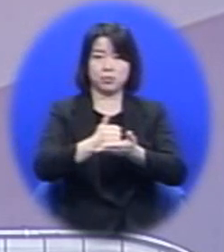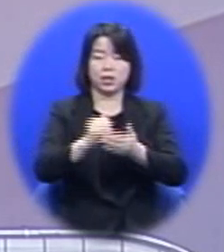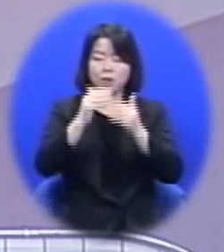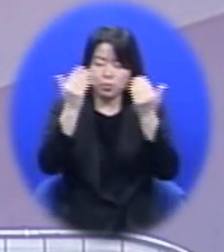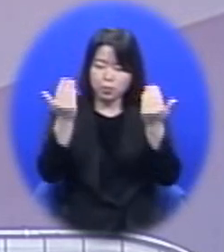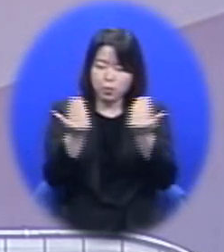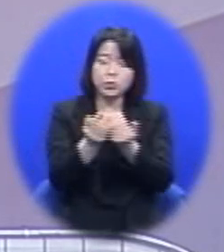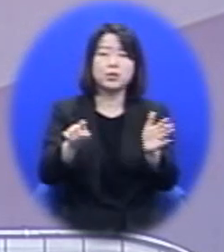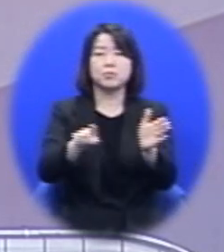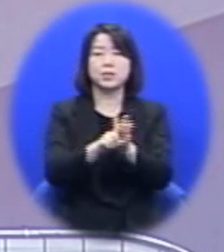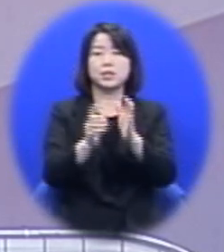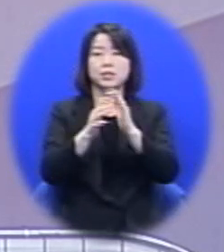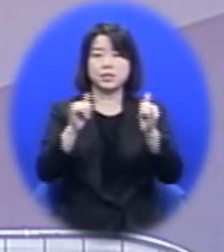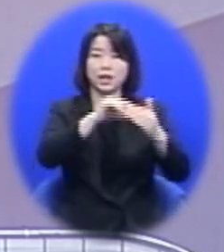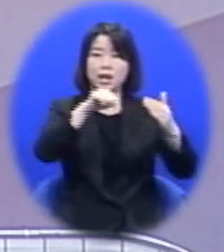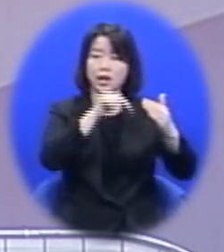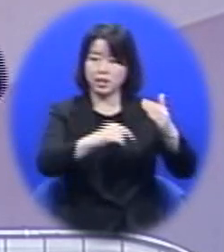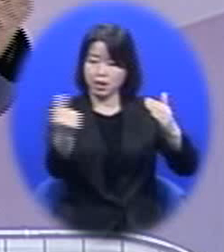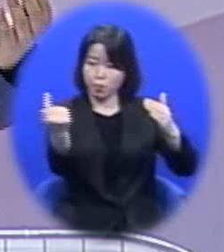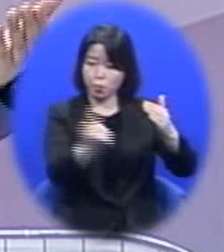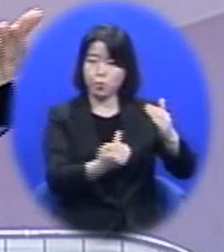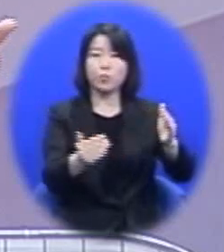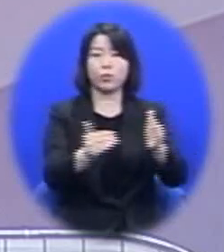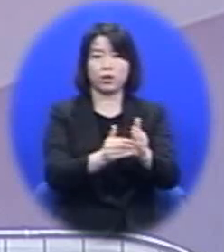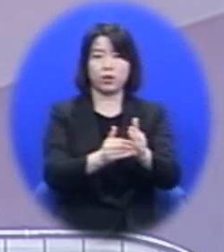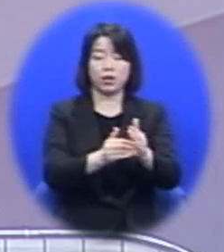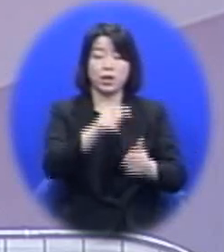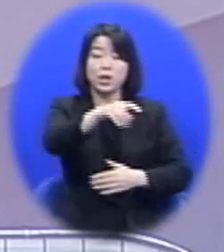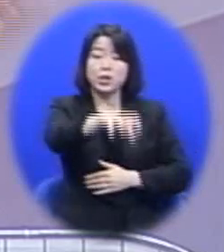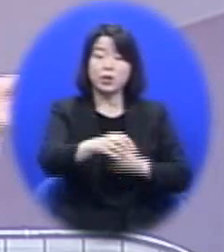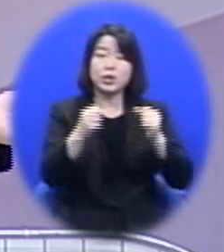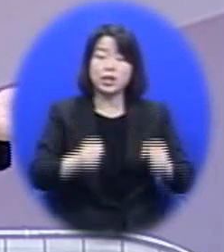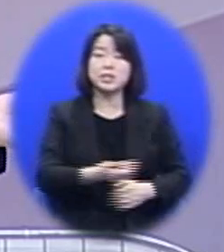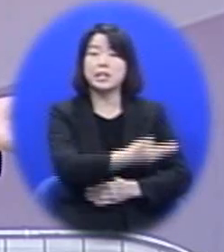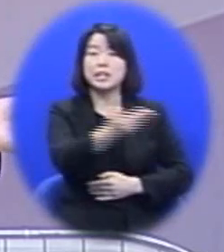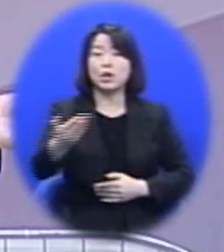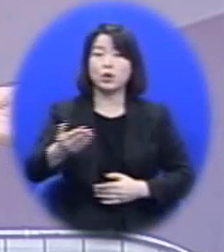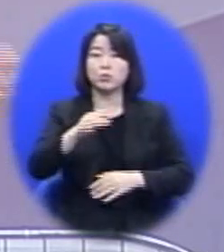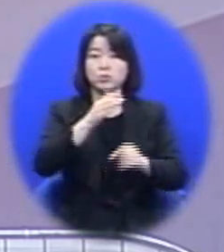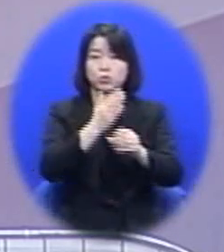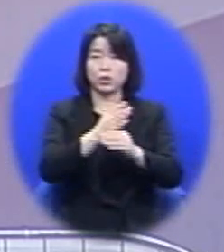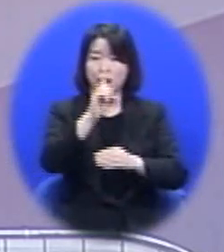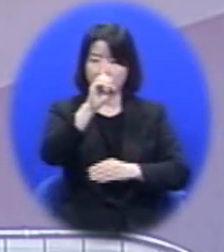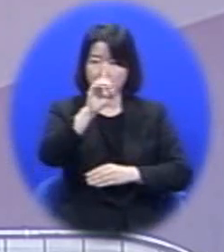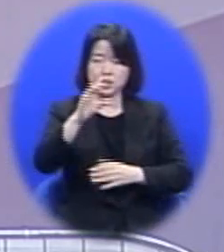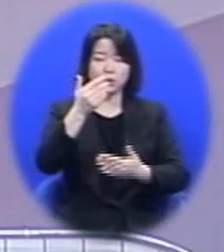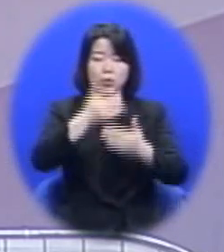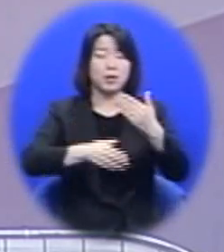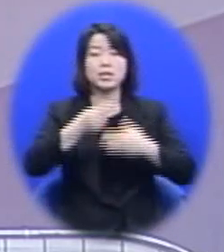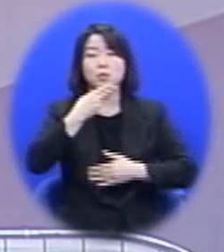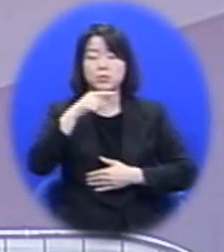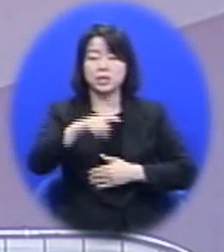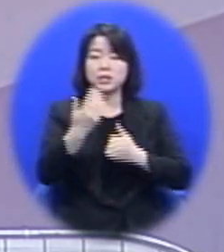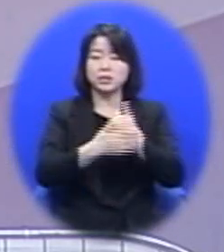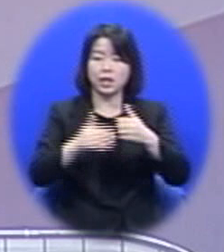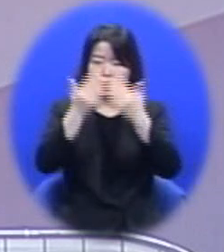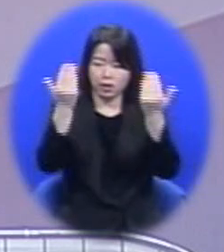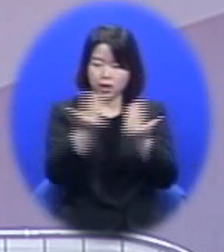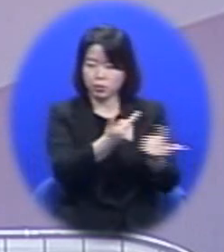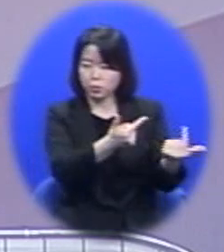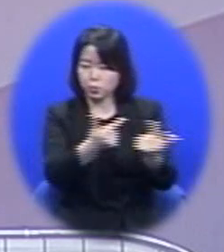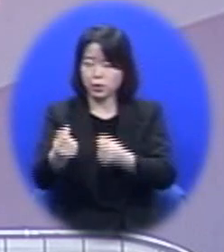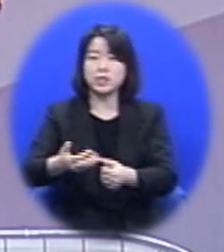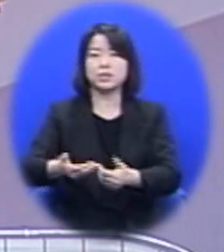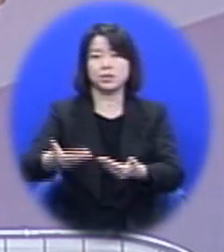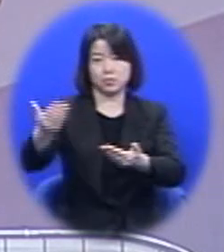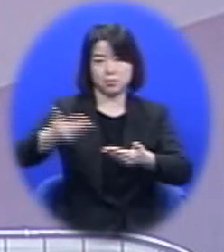자들 안에 오셨습니다. 오늘 여기에 계신 여러분 중에 한 사람도 빠짐없이 이 은혜를 다 받았습니다.